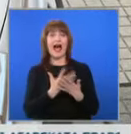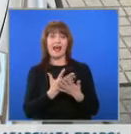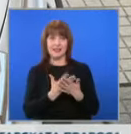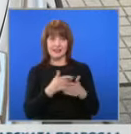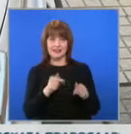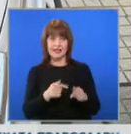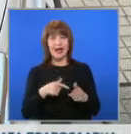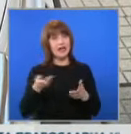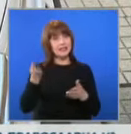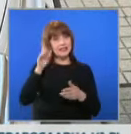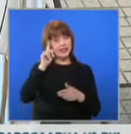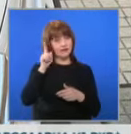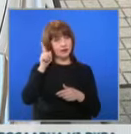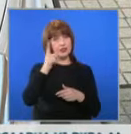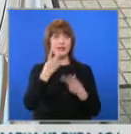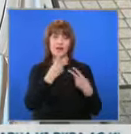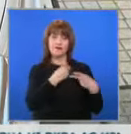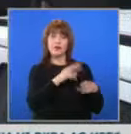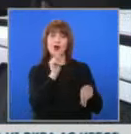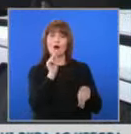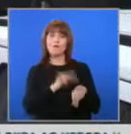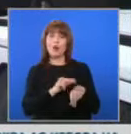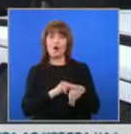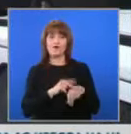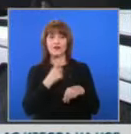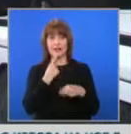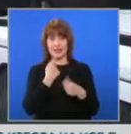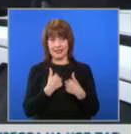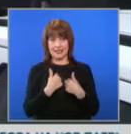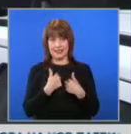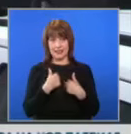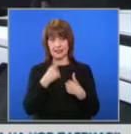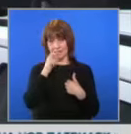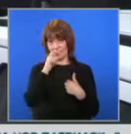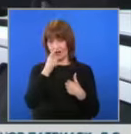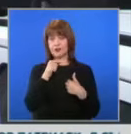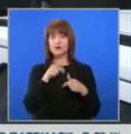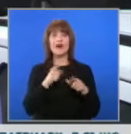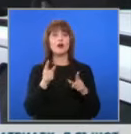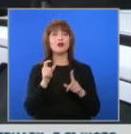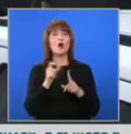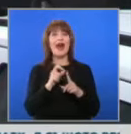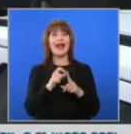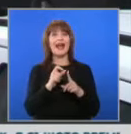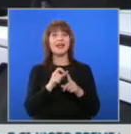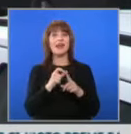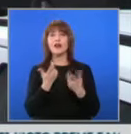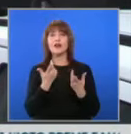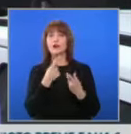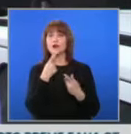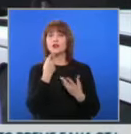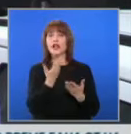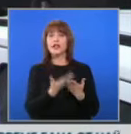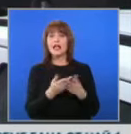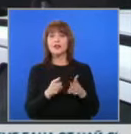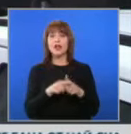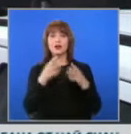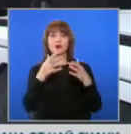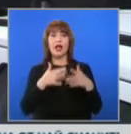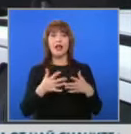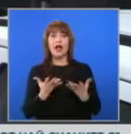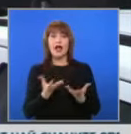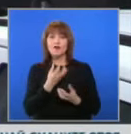на следващия ден ще бъде конвоиран в Пловдив. За нас е важно това, което Рангел ще изнесе като данни за това какво се е